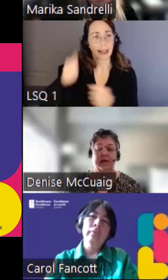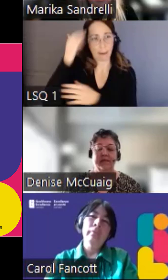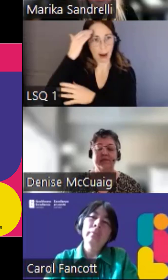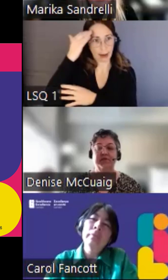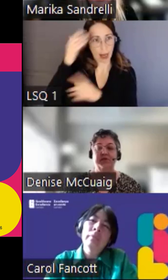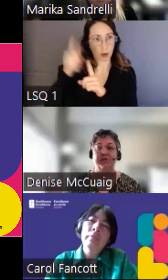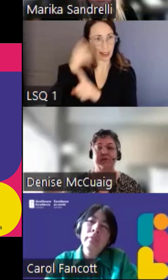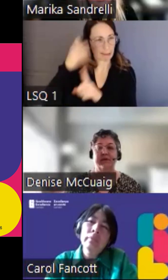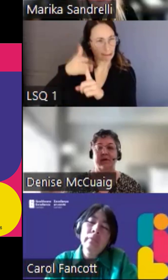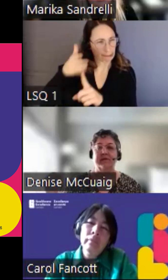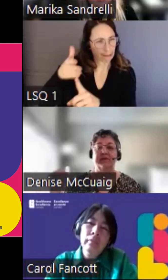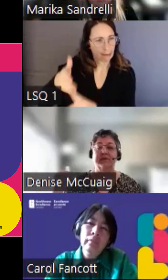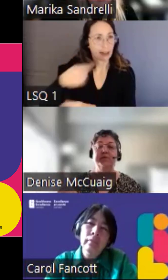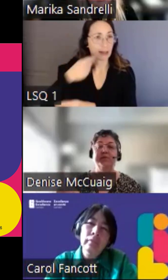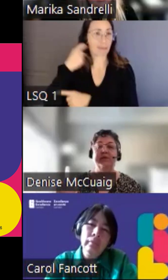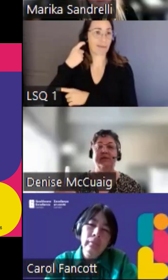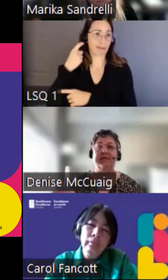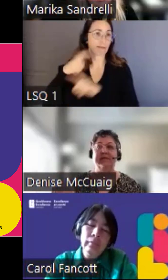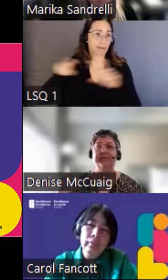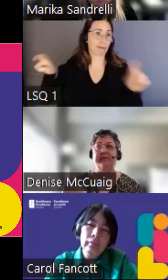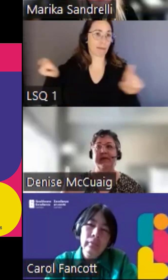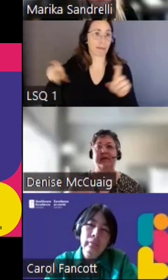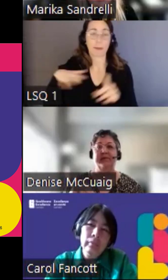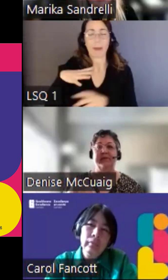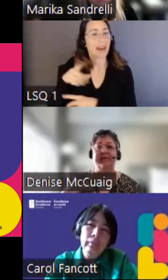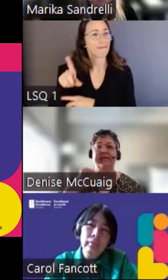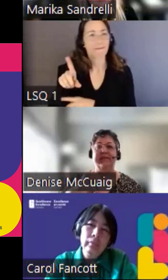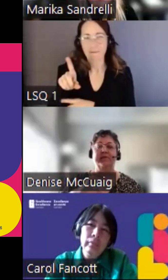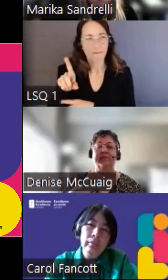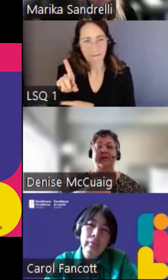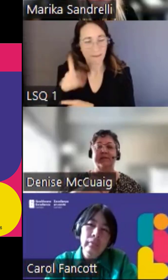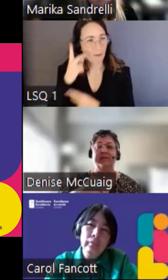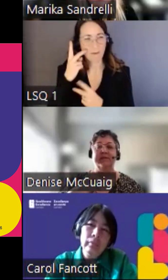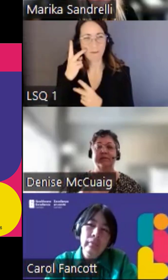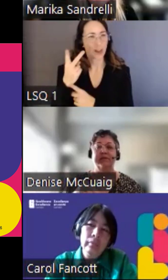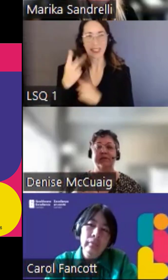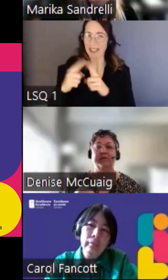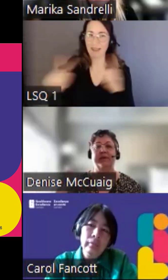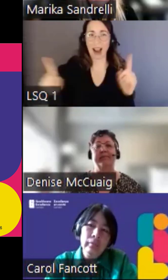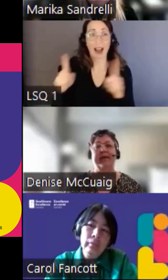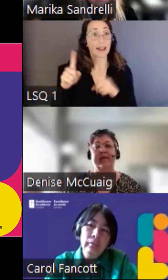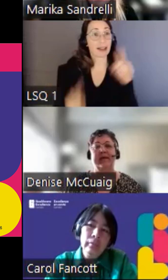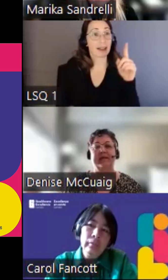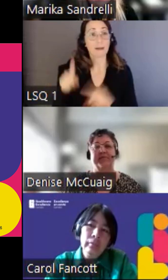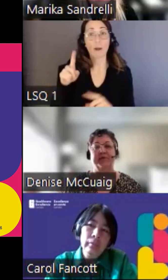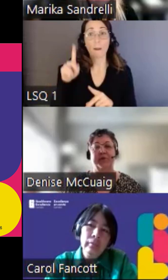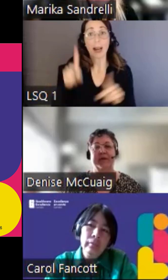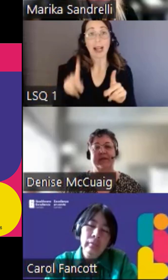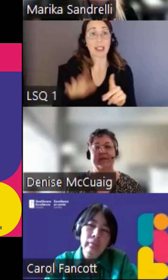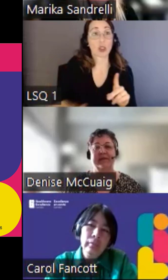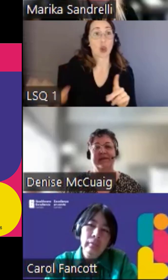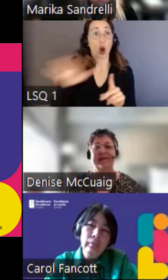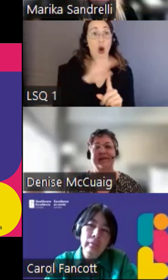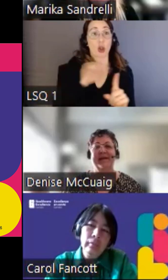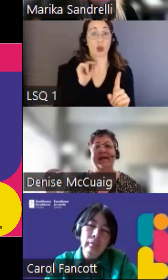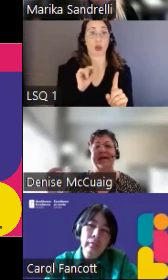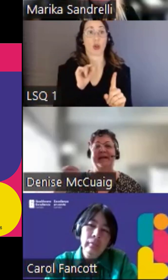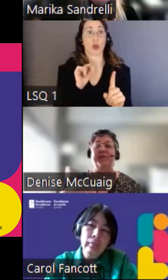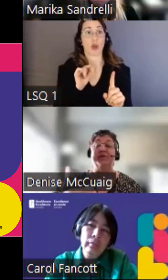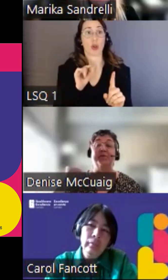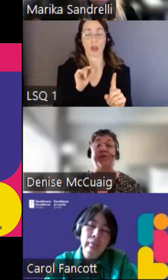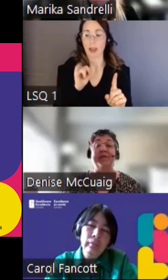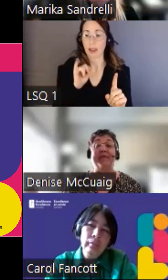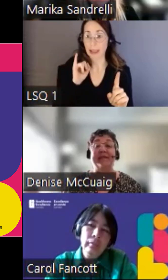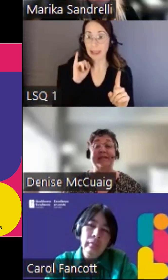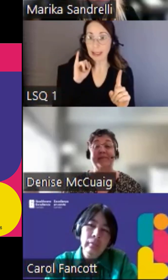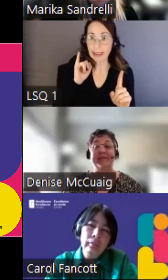les gens, juste le fait d'être capable de faire un choix différent et le fait de ne